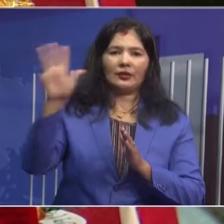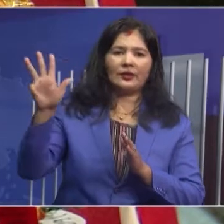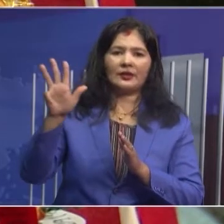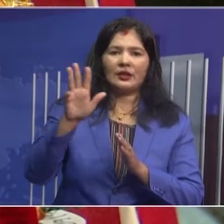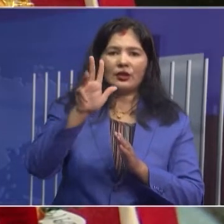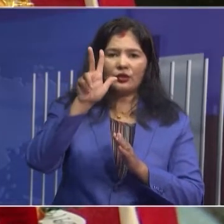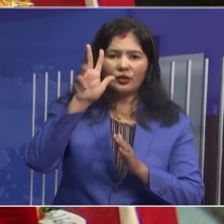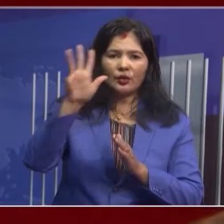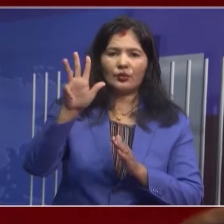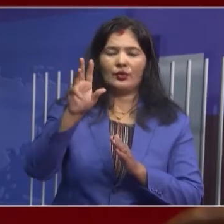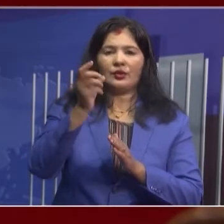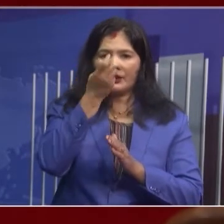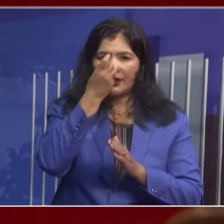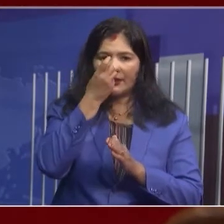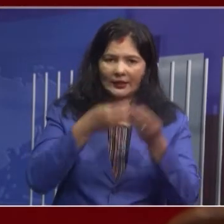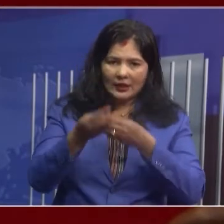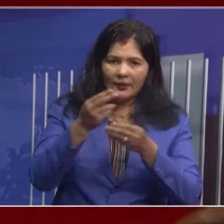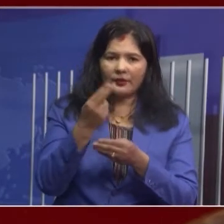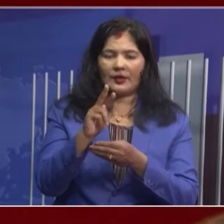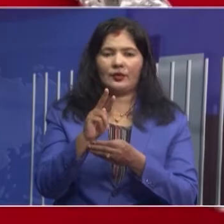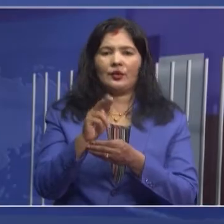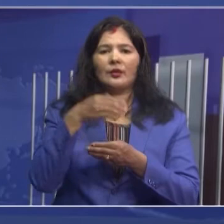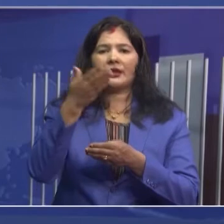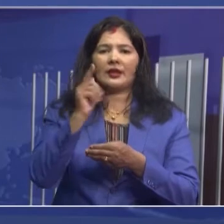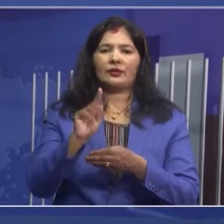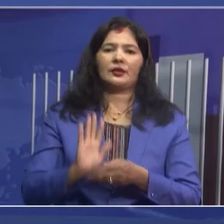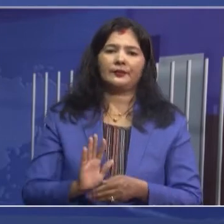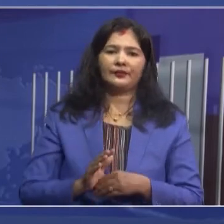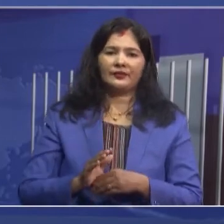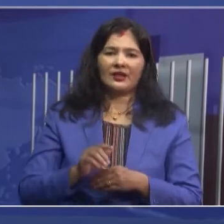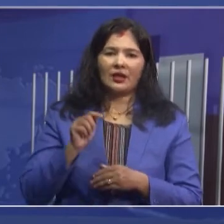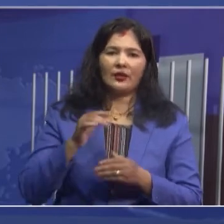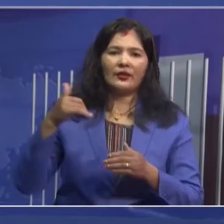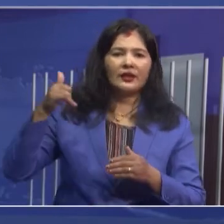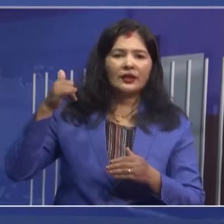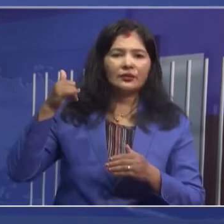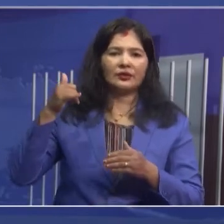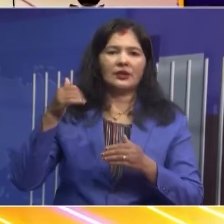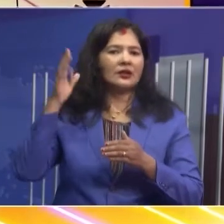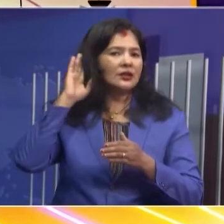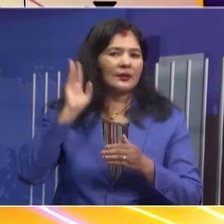89,950 रुपियाँमा कारोबार भएको महासङ्घले जनाएको हो अब खेलकुद समाचार